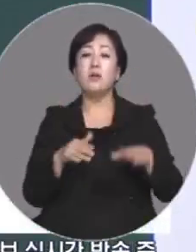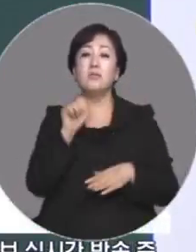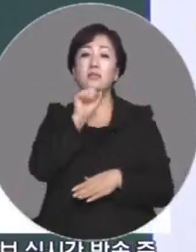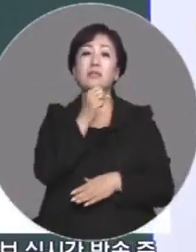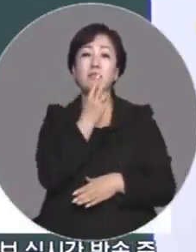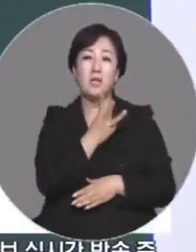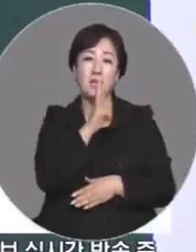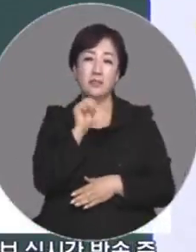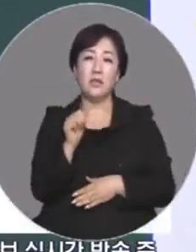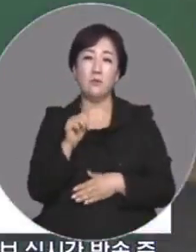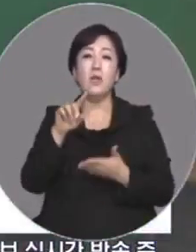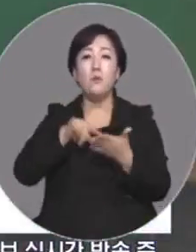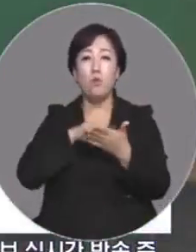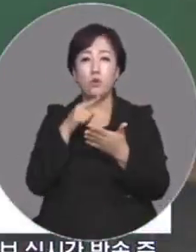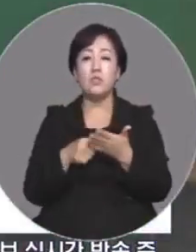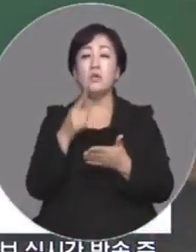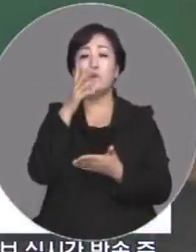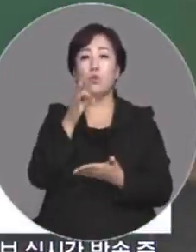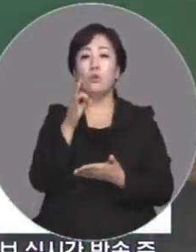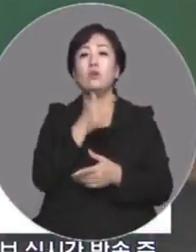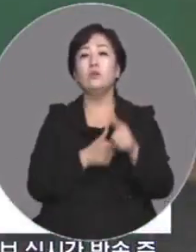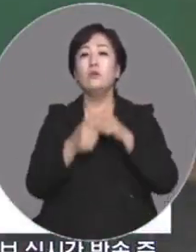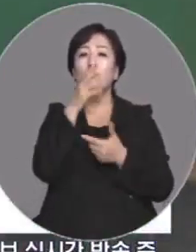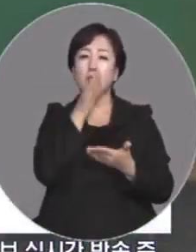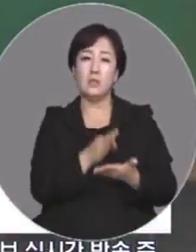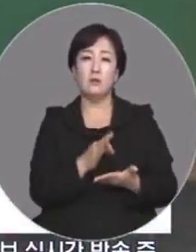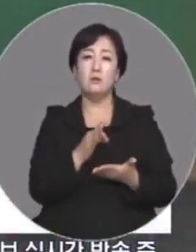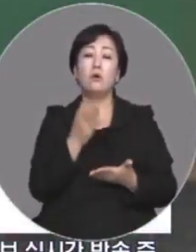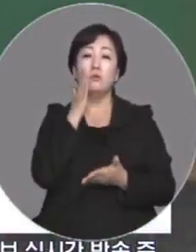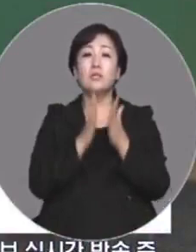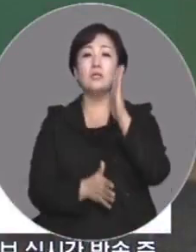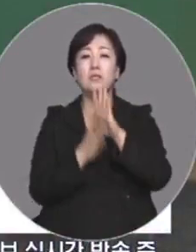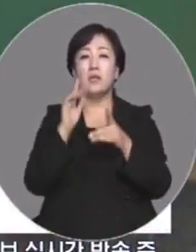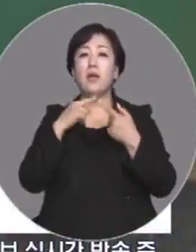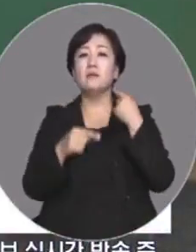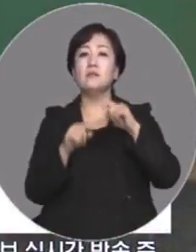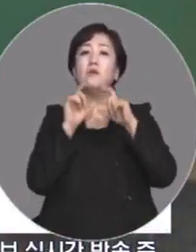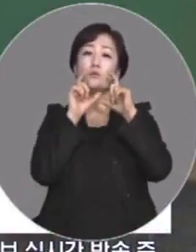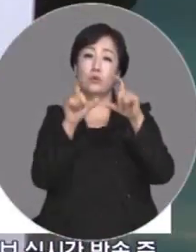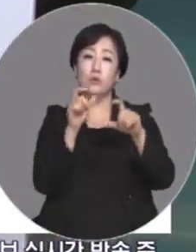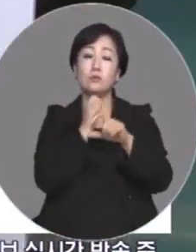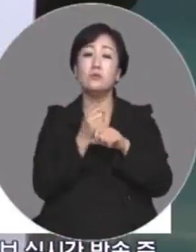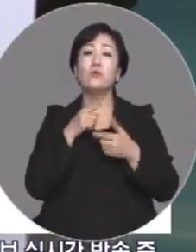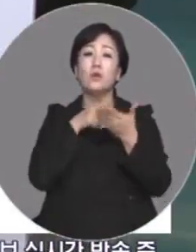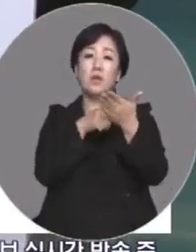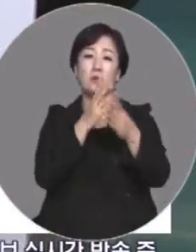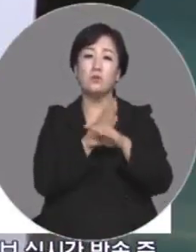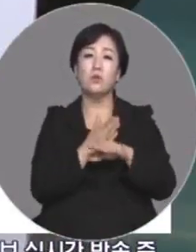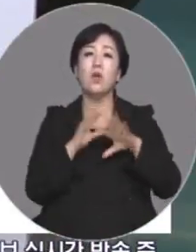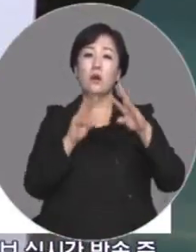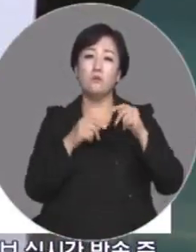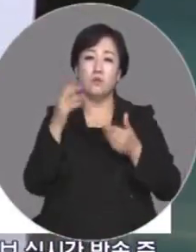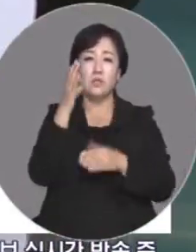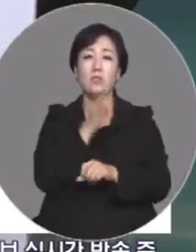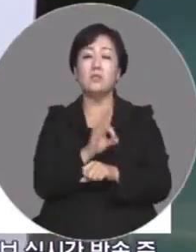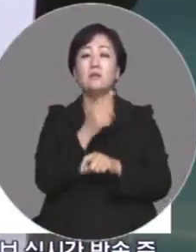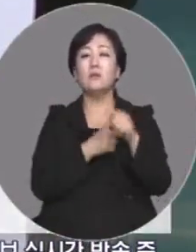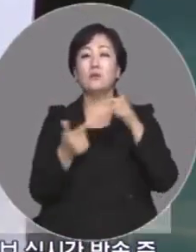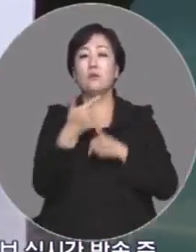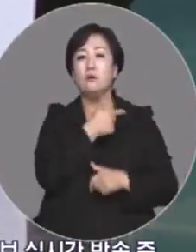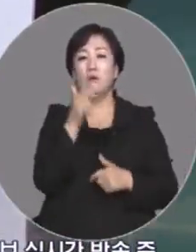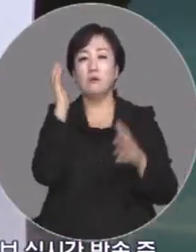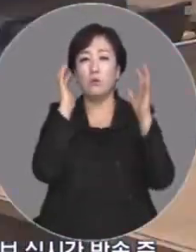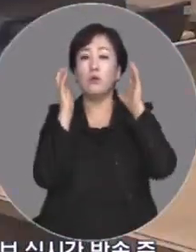53명이 토지 매입 보상가액이 터무니없이 낮다며 울산시를 상대로 행정소송을 제기하는 등 부지 매입에도 난항을 겪고 있는